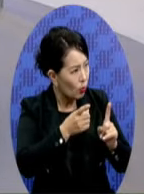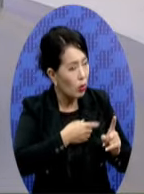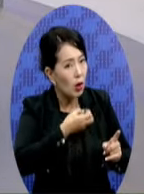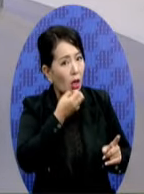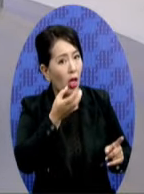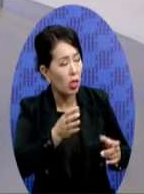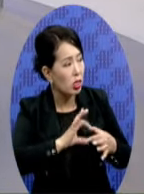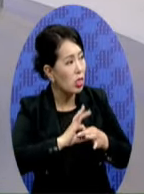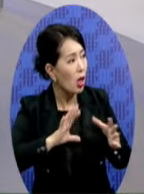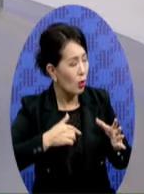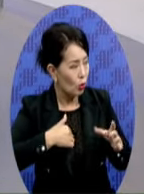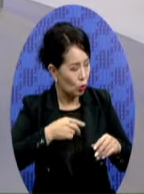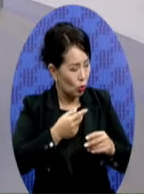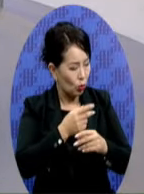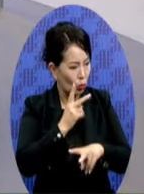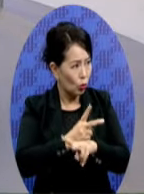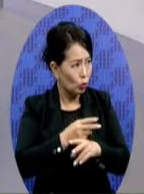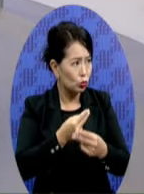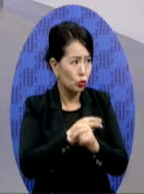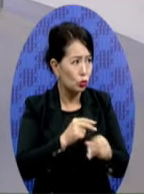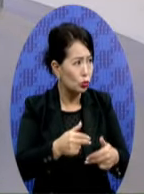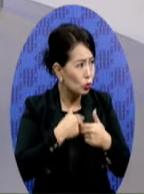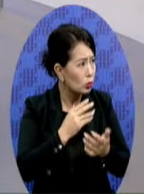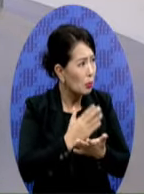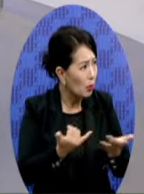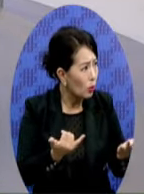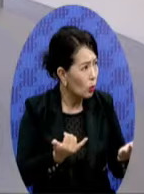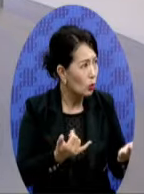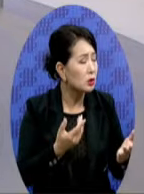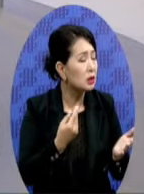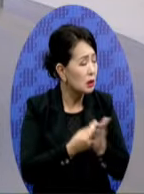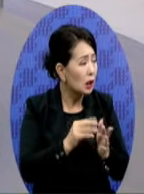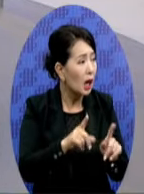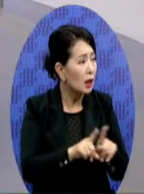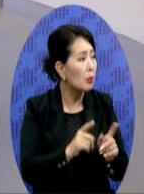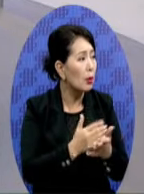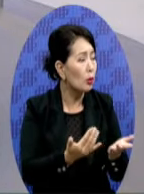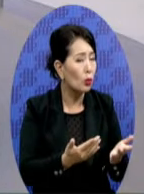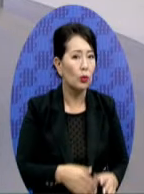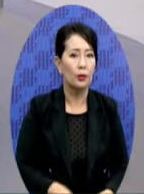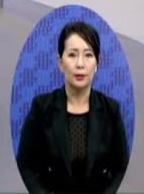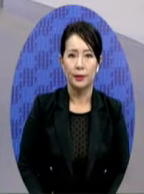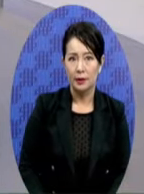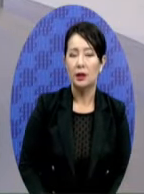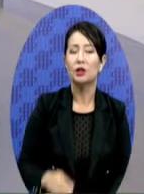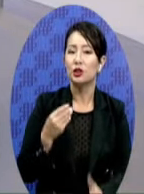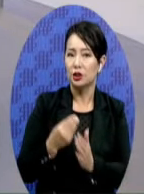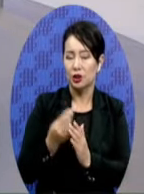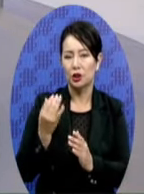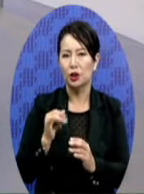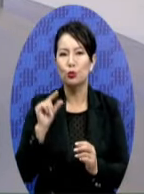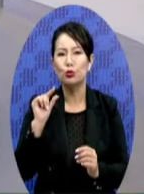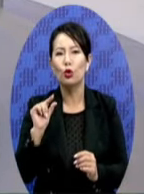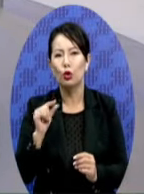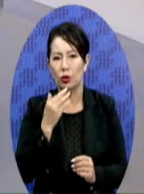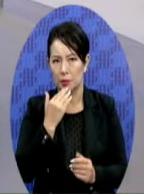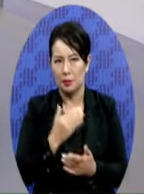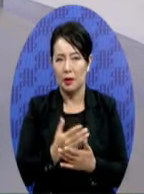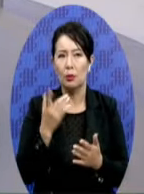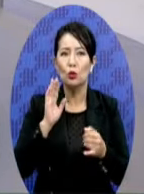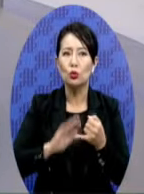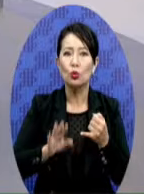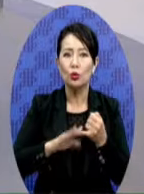ямар боломж байна? Яг амьдрал дээр ийм одоо тохиолдол байна уу? За ийм тохиолдол бол маш цөөхөн. Гэхдээ хамгийн сүүлийн жишээ гэх юм